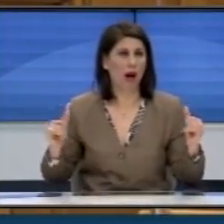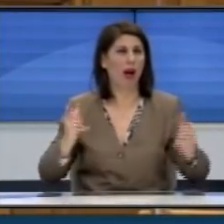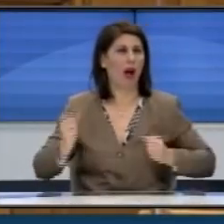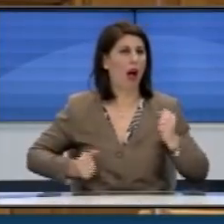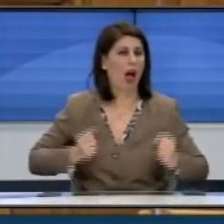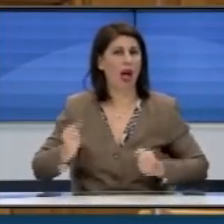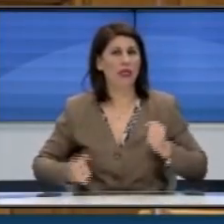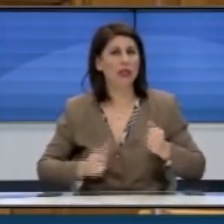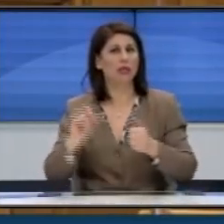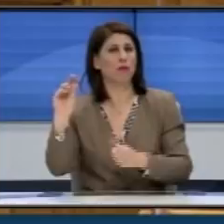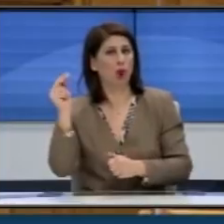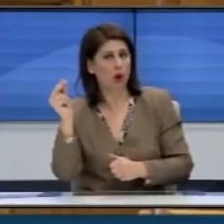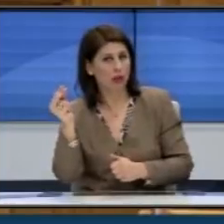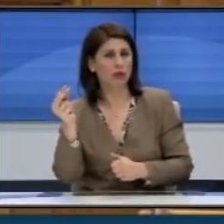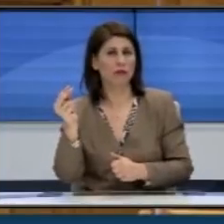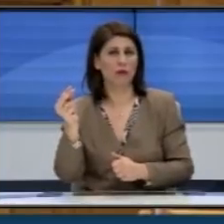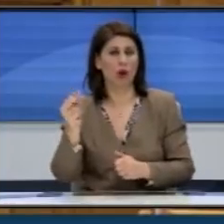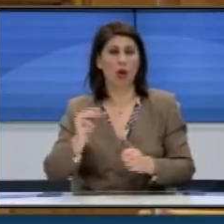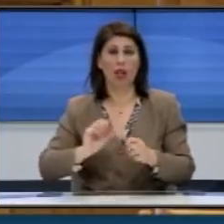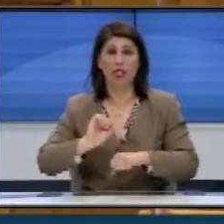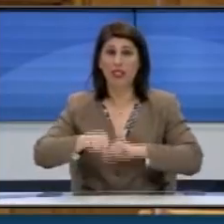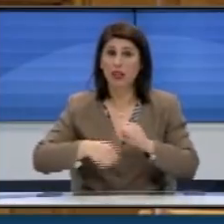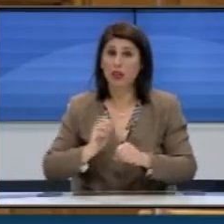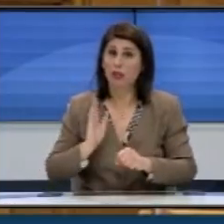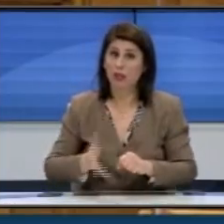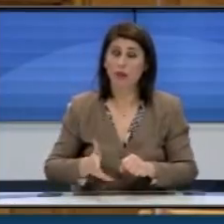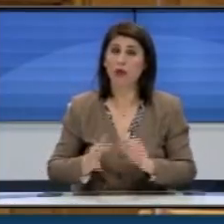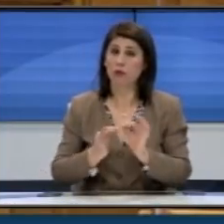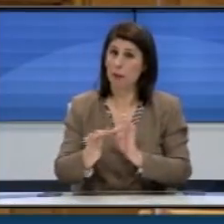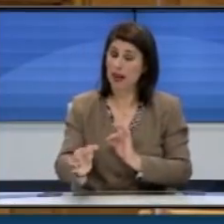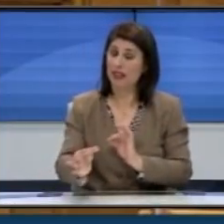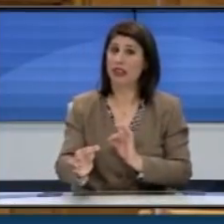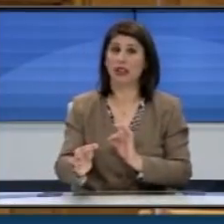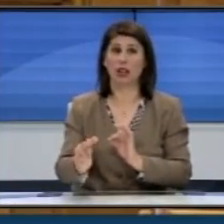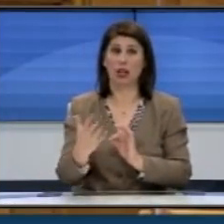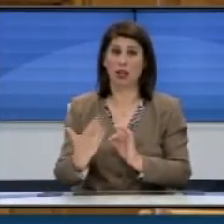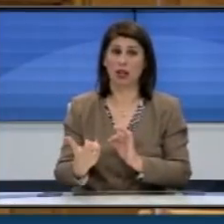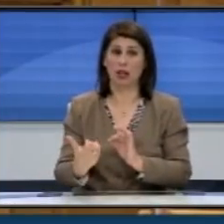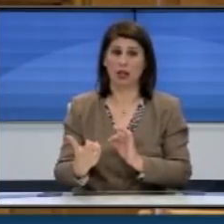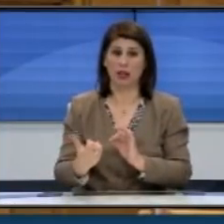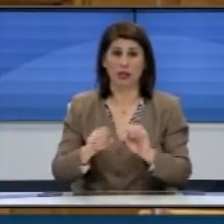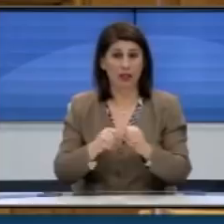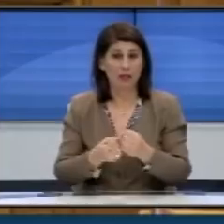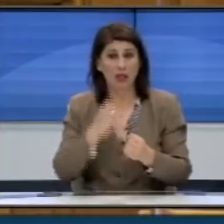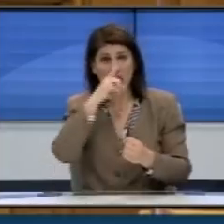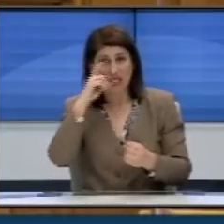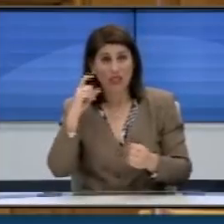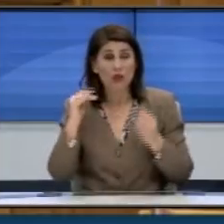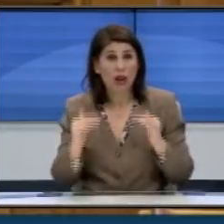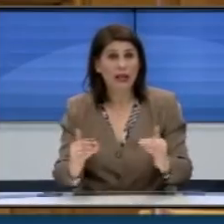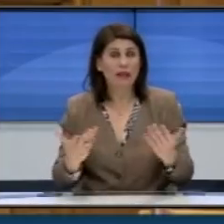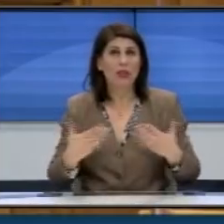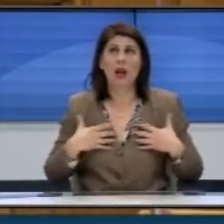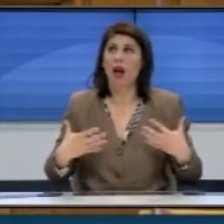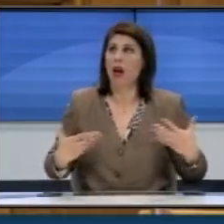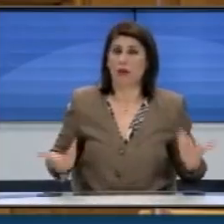χώρους άθλησης, πολιτισμού, κάθε δραστηριότητα που θα μπορούσε με μέτρα ασφαλείας να σπάσει λίγο τη δύσκολη